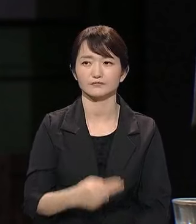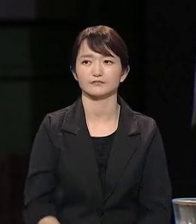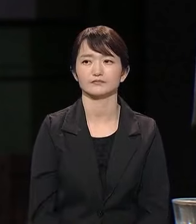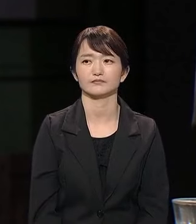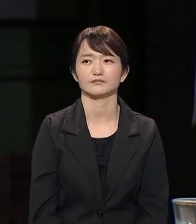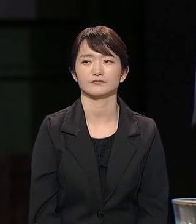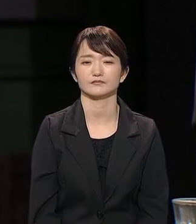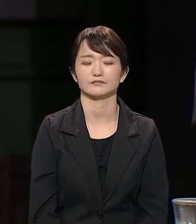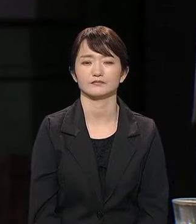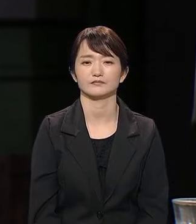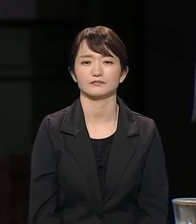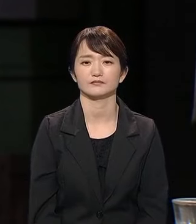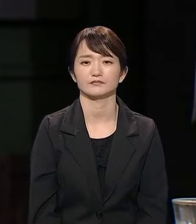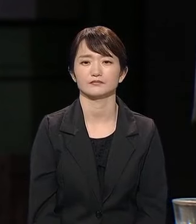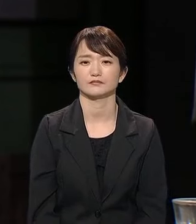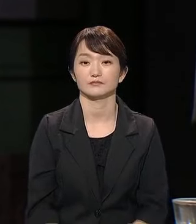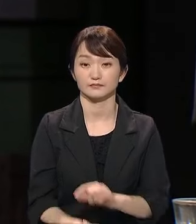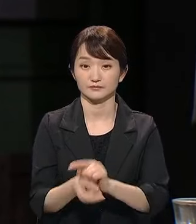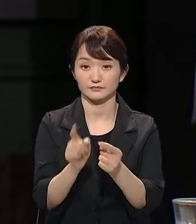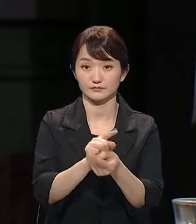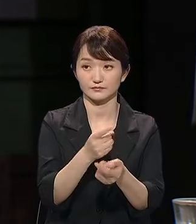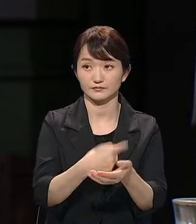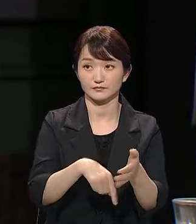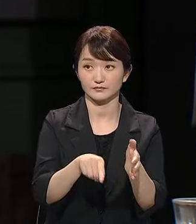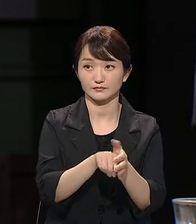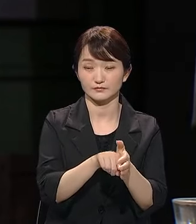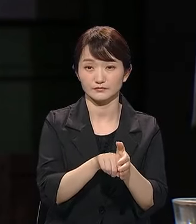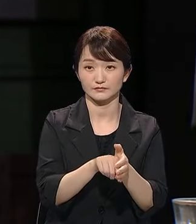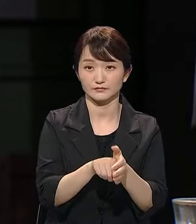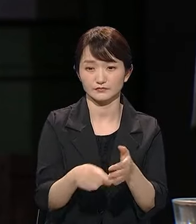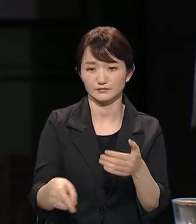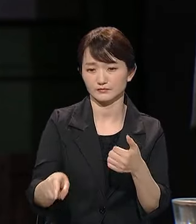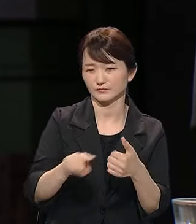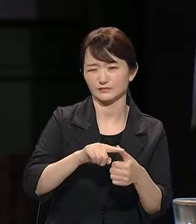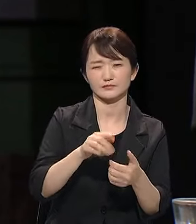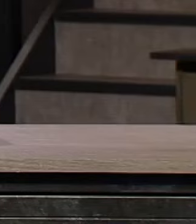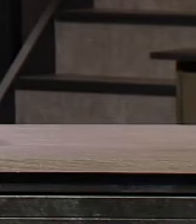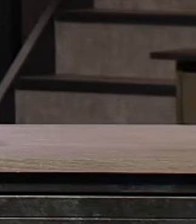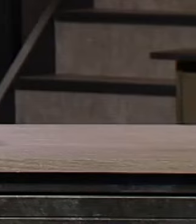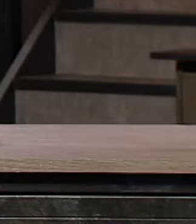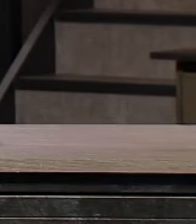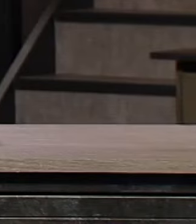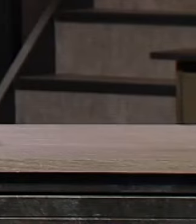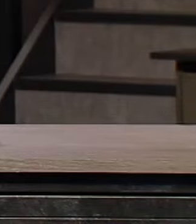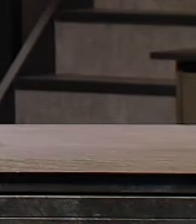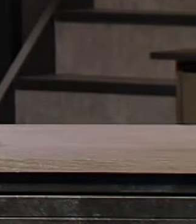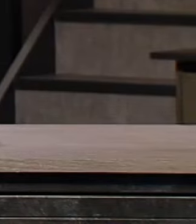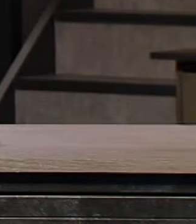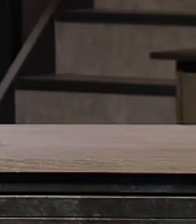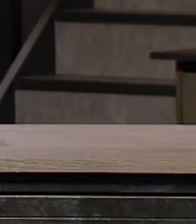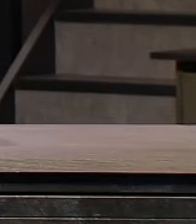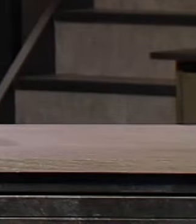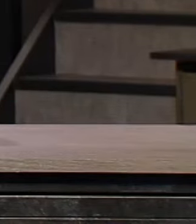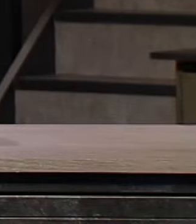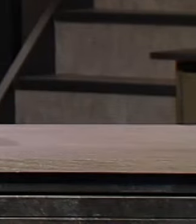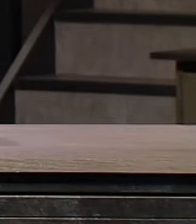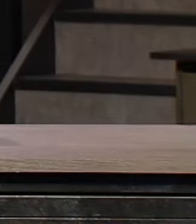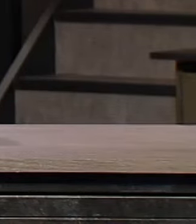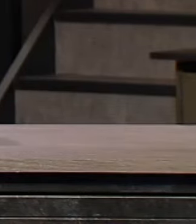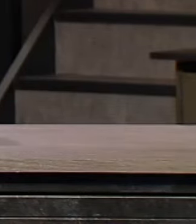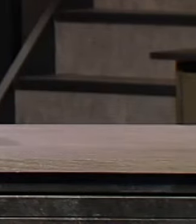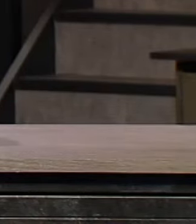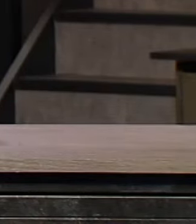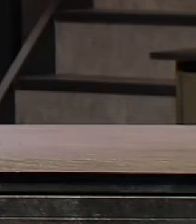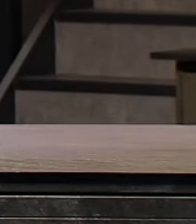하셨고요 나영킴 님은 서로를 위해서 빠져 주는게 좋을 것 같습니다라고 하셨습니다 아이 아직도 구독을 안 했다고